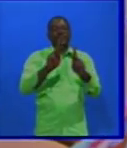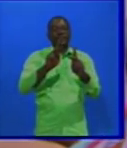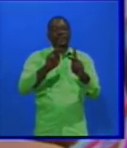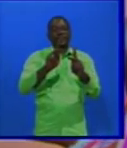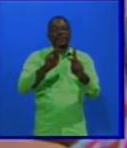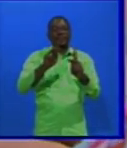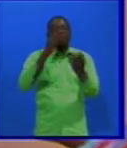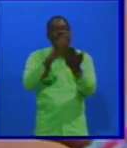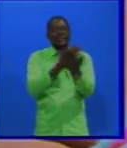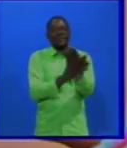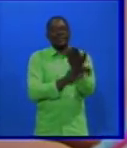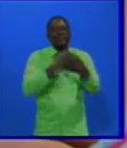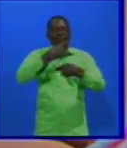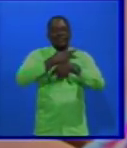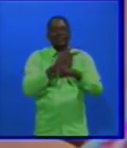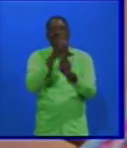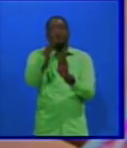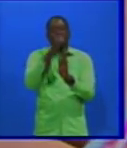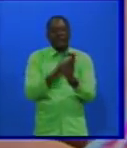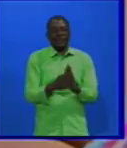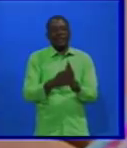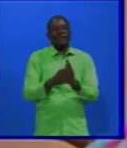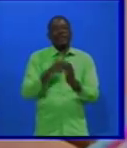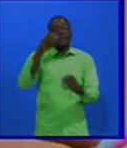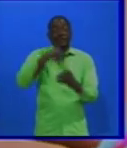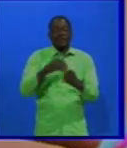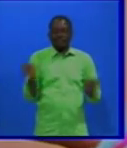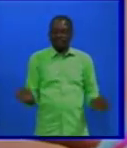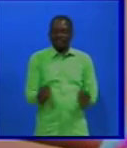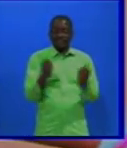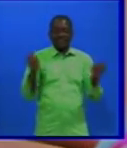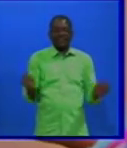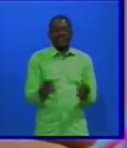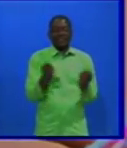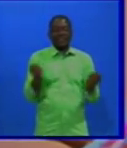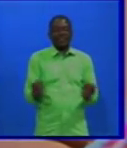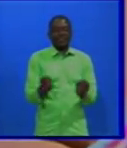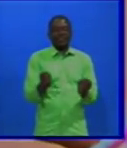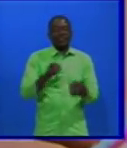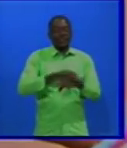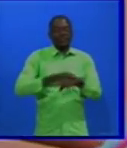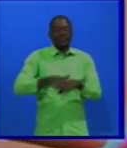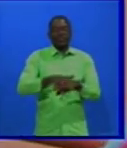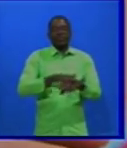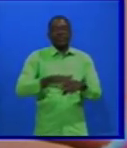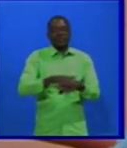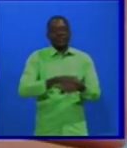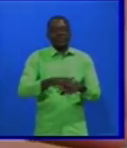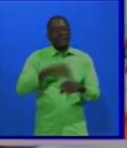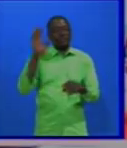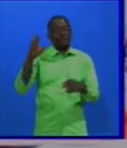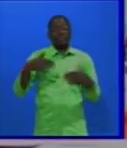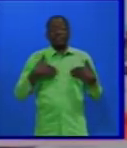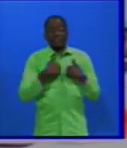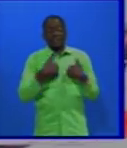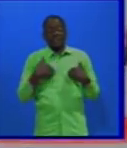d'améliorer la production au niveau du secteur de l'élevage, tant sur les espèces animales, mais